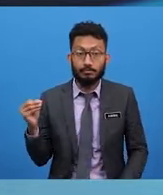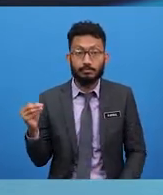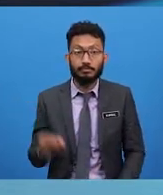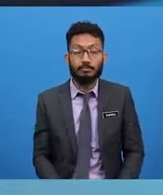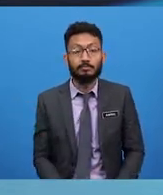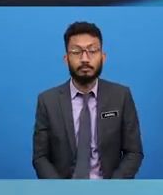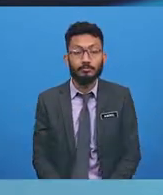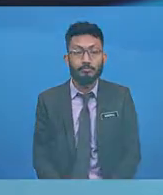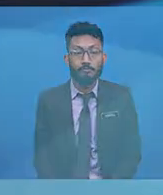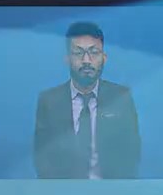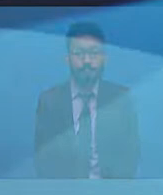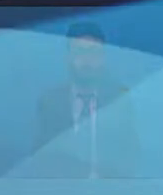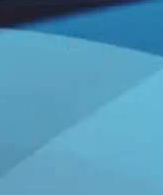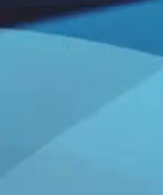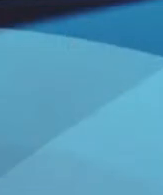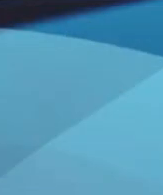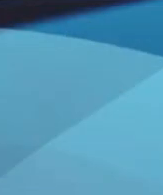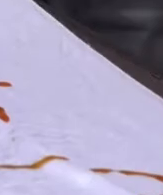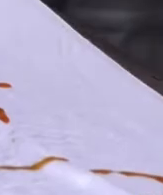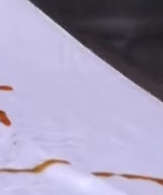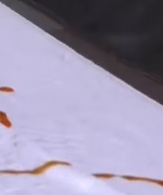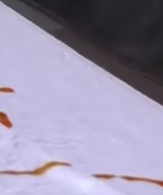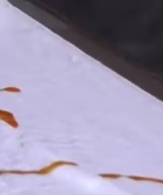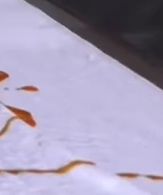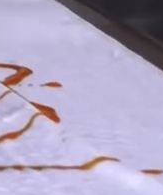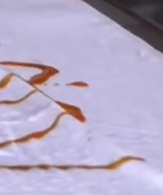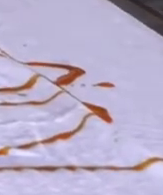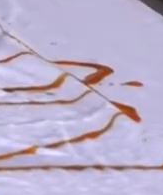menggunakan teknik lipatan lipat.